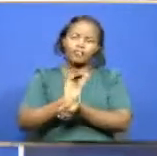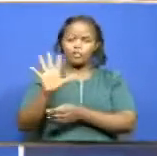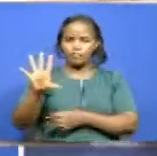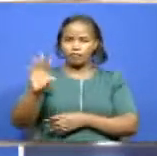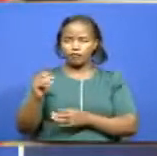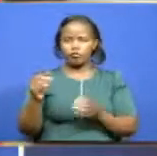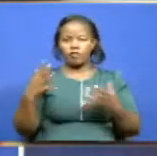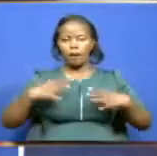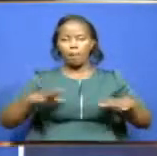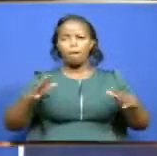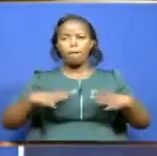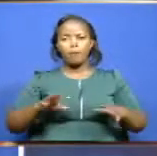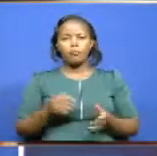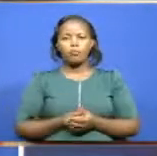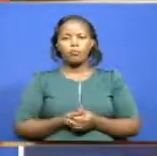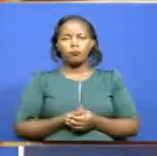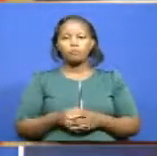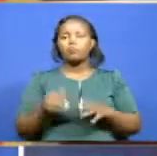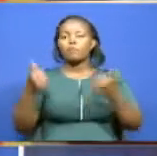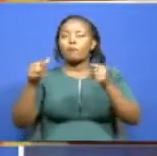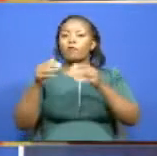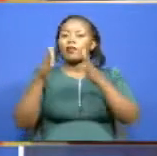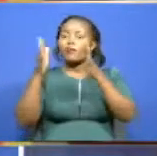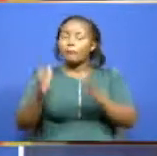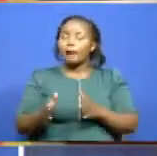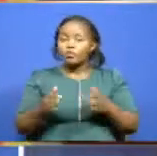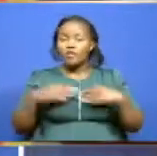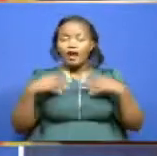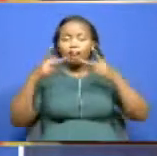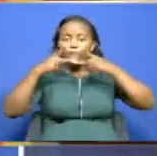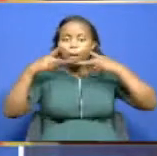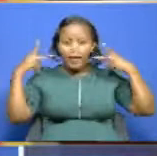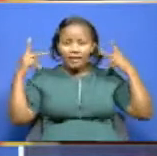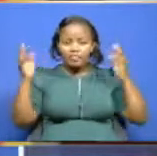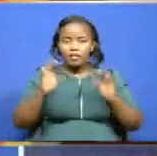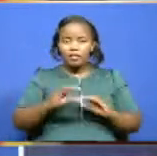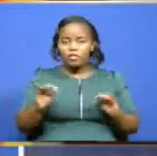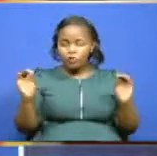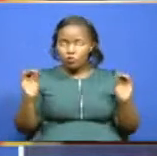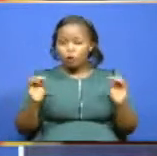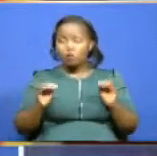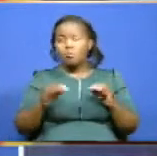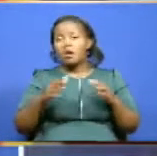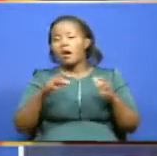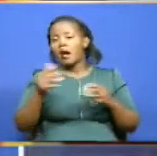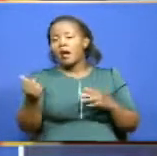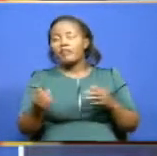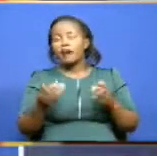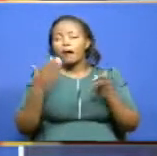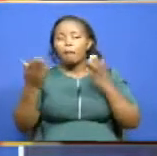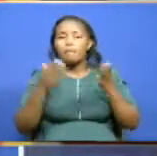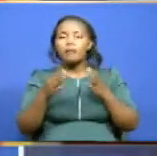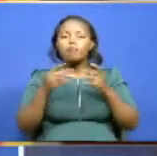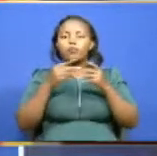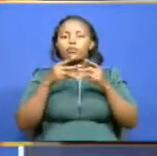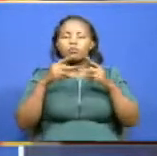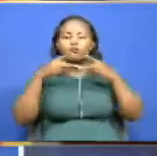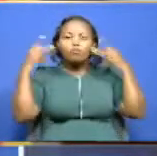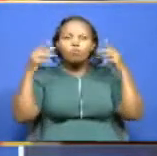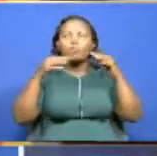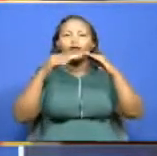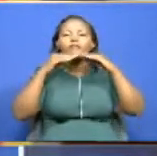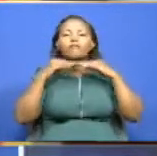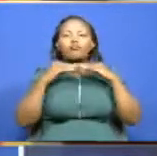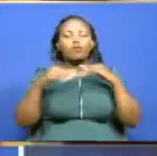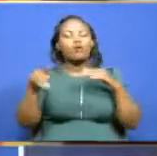50. Mtu mwenye atapatikana hana mask na hata mwenye ambaye ameivaa vibaya